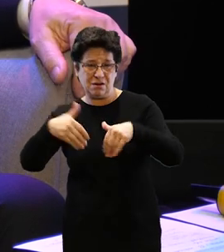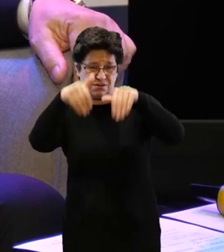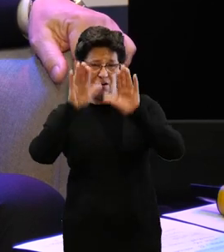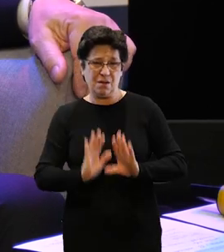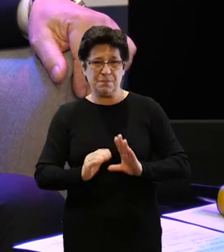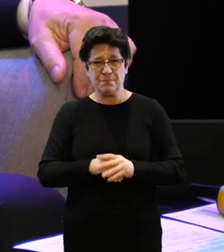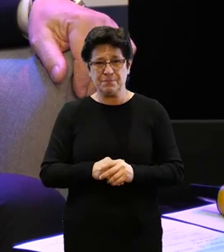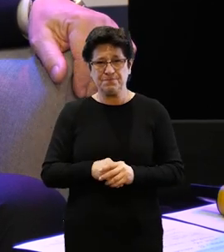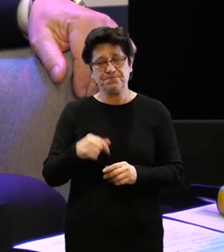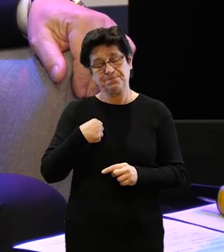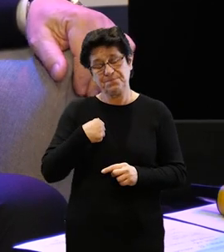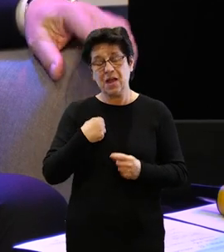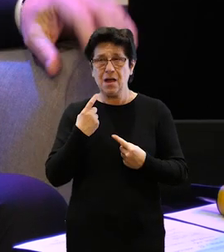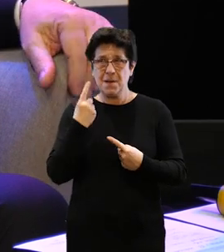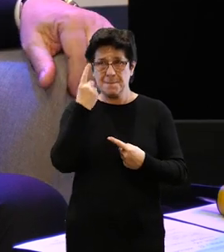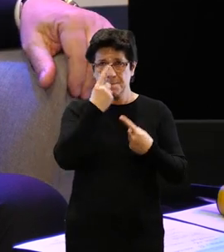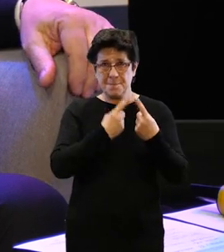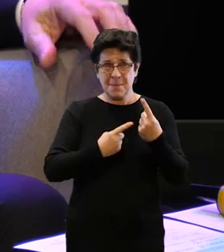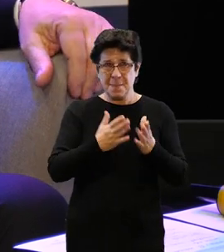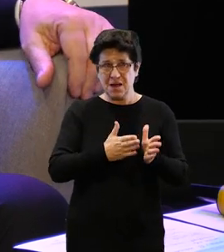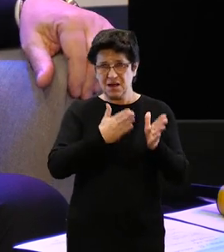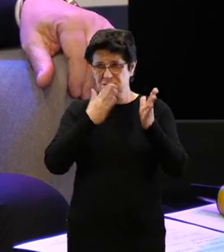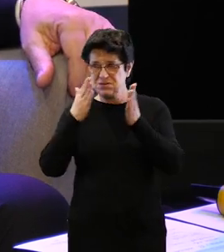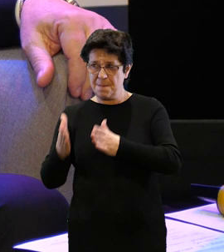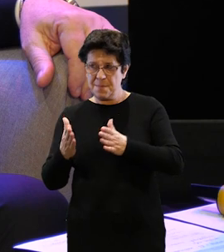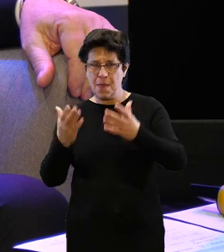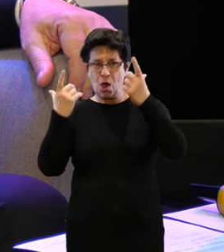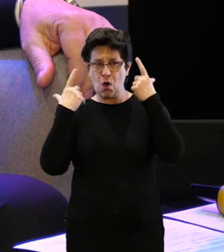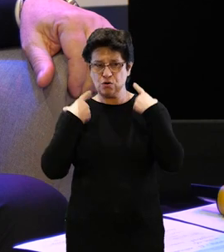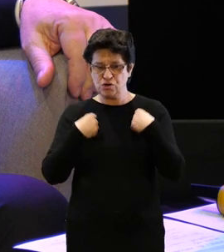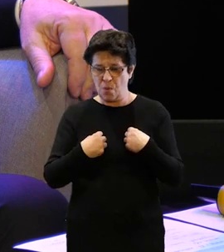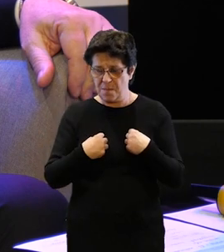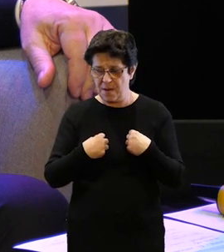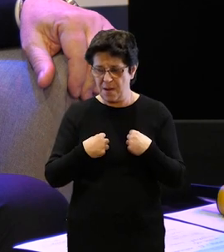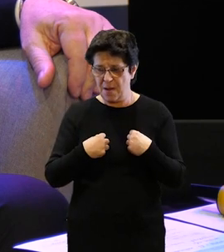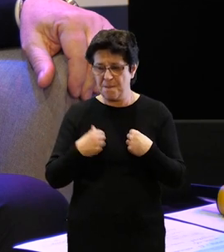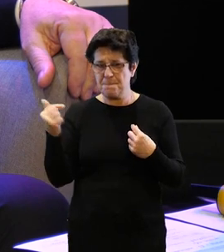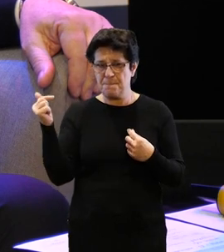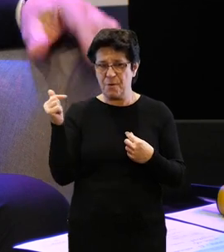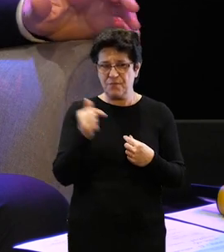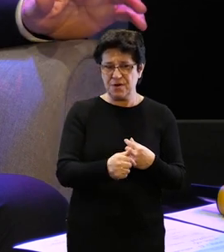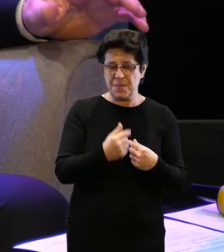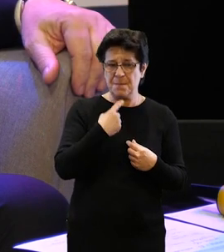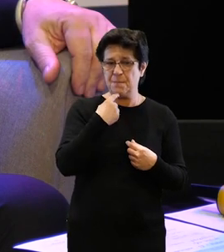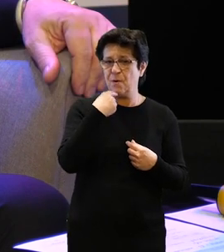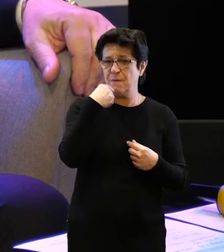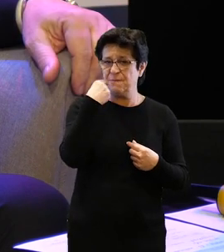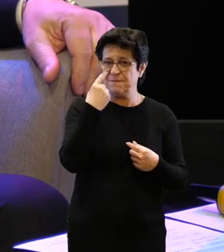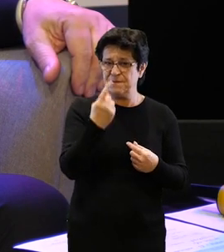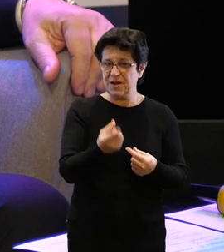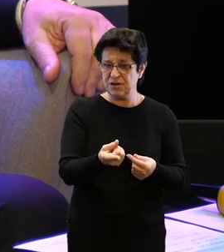księgarni Myślę że osobami które powinienem wymienić w